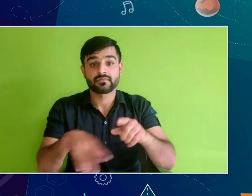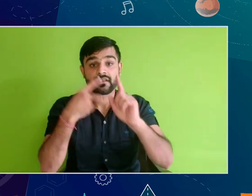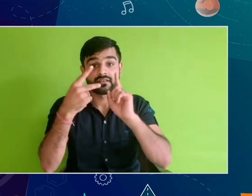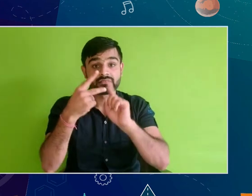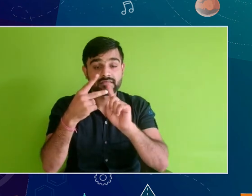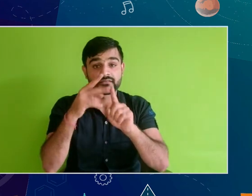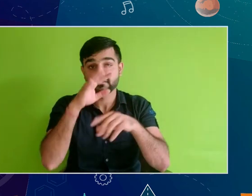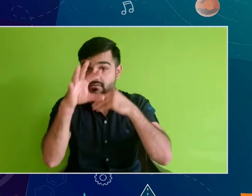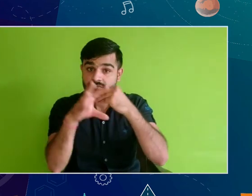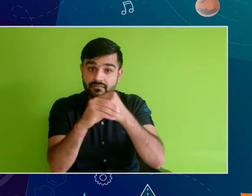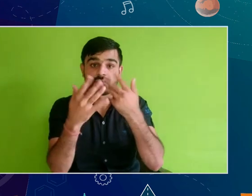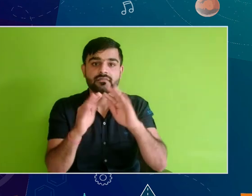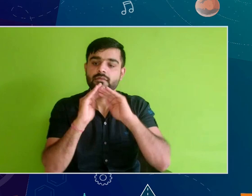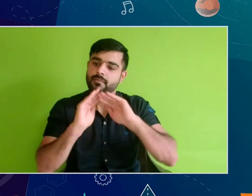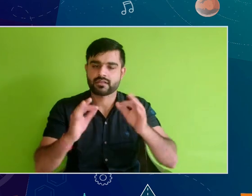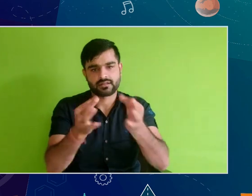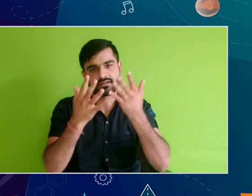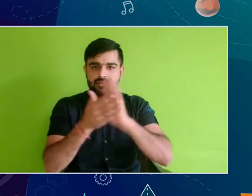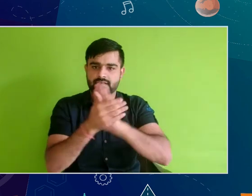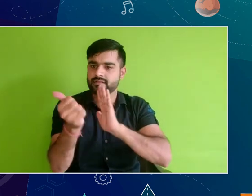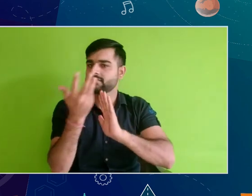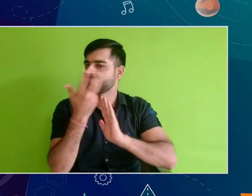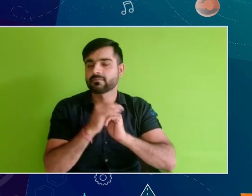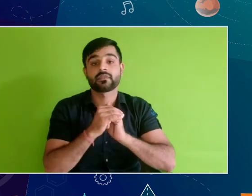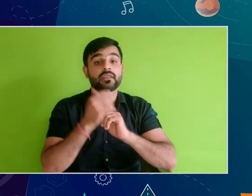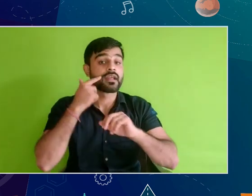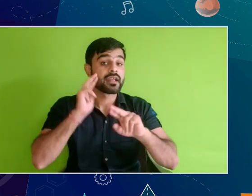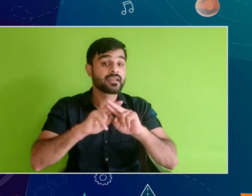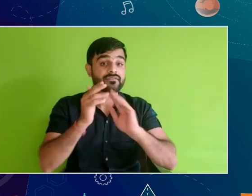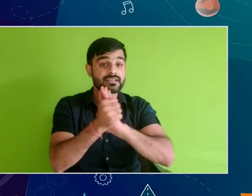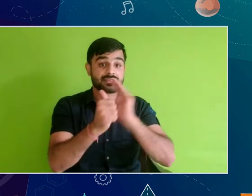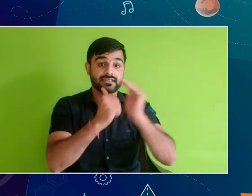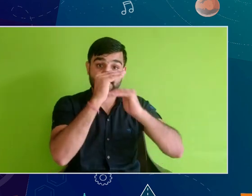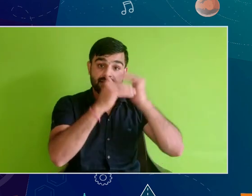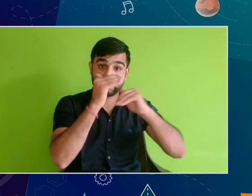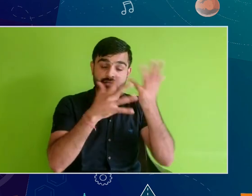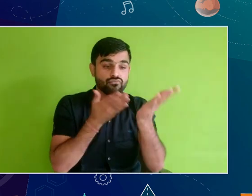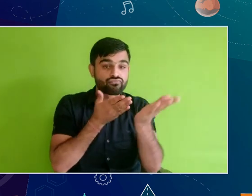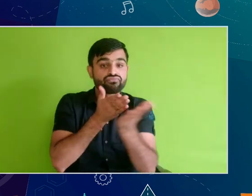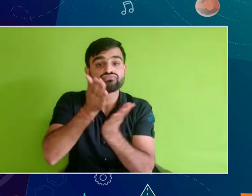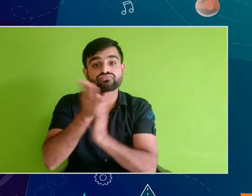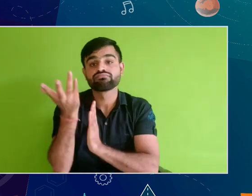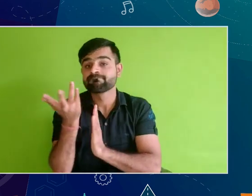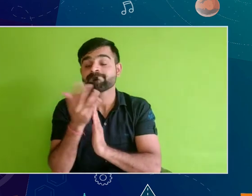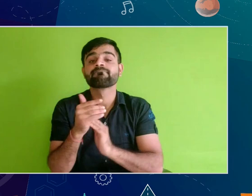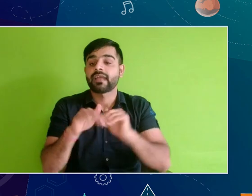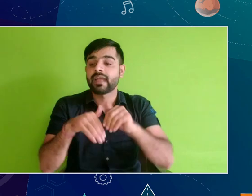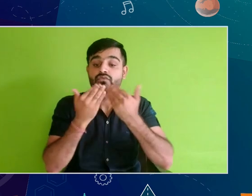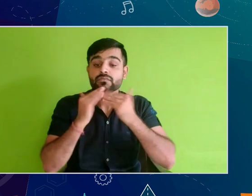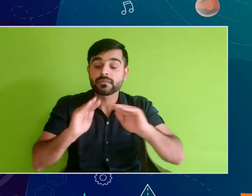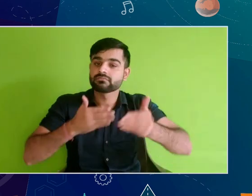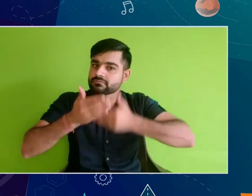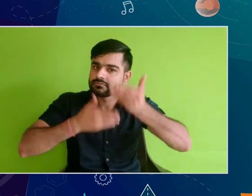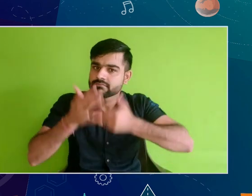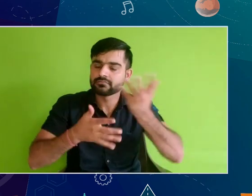पहले तो वो सिक्वेंसिंग स्किल्स क्या हैं, और अगर इन स्किल्स को डेवलप करना है तो वो मेथड्स क्या होने चाहिए, किस तरीके से हम उनको सिखा सकते हैं. सो आई एम पुटिंग बोथ द